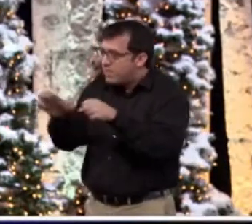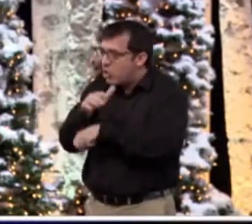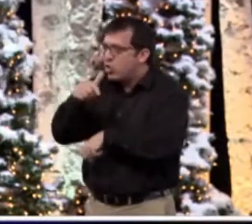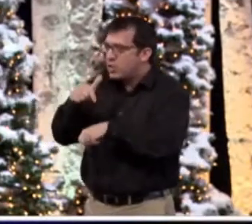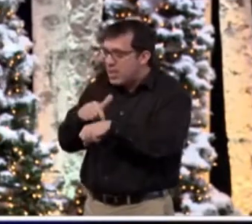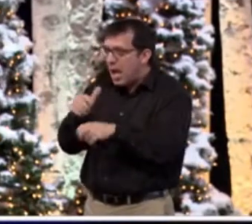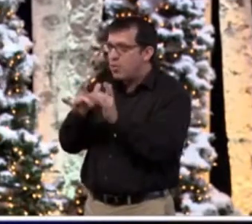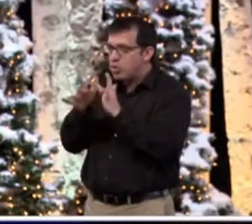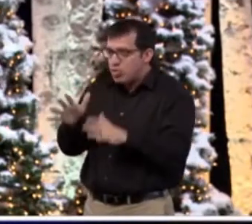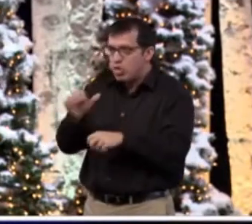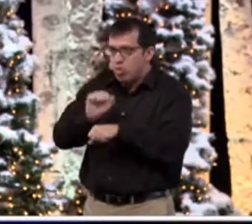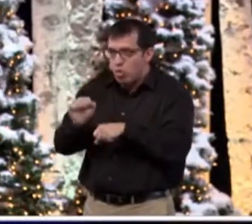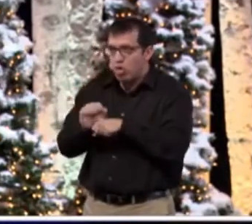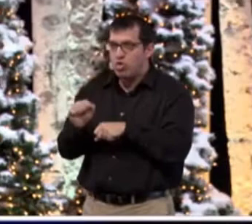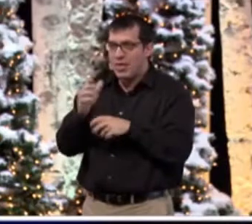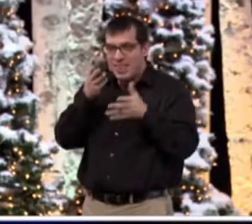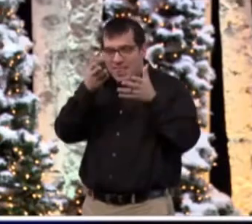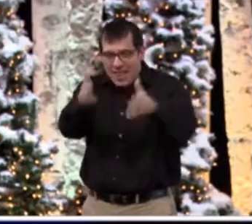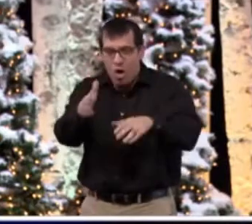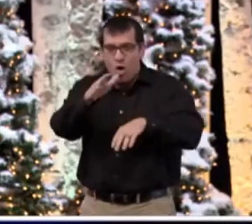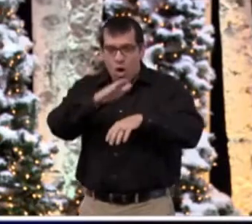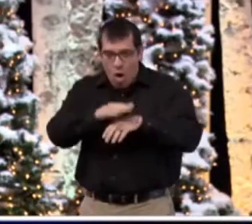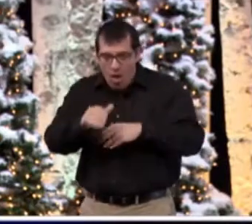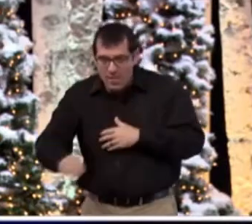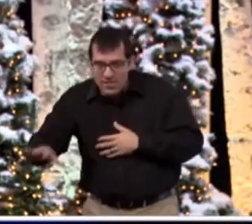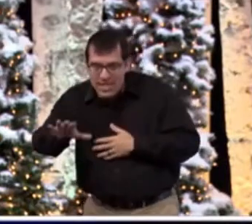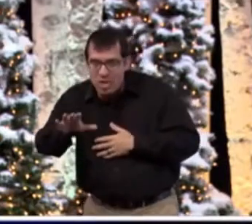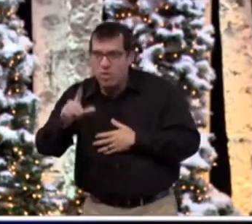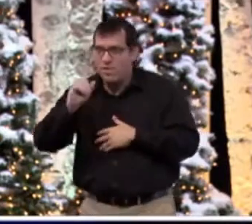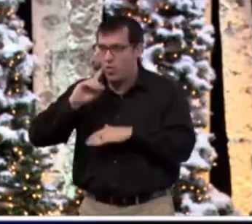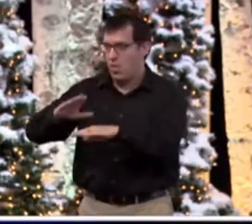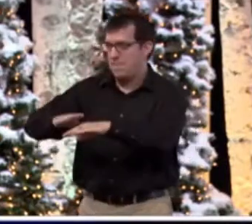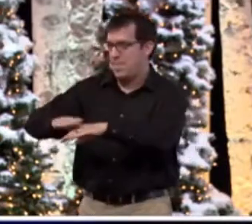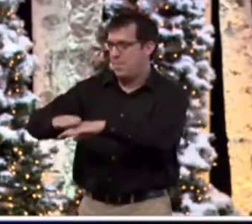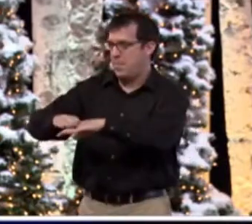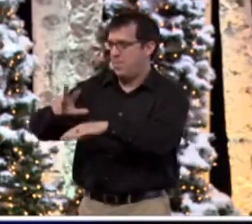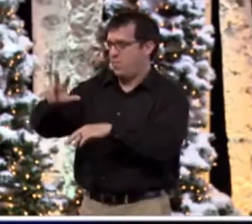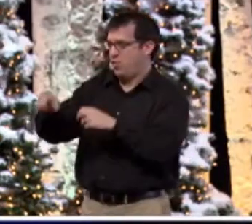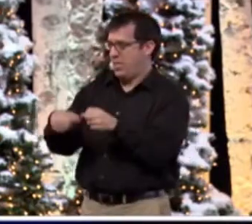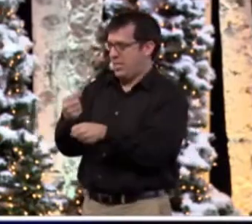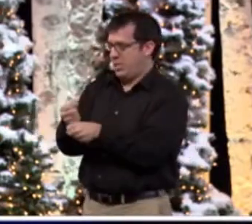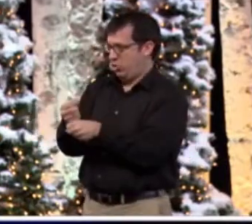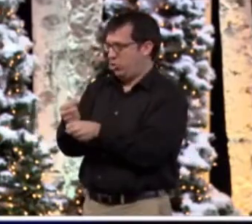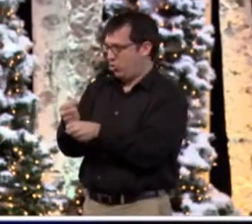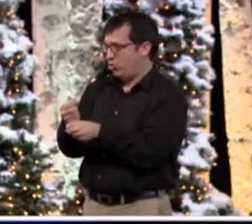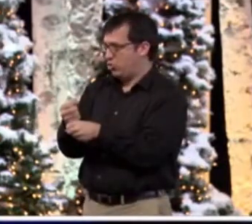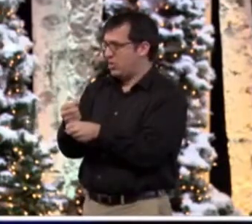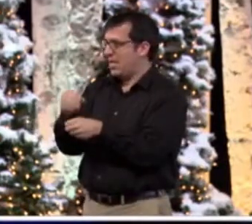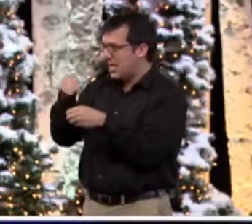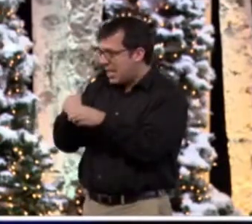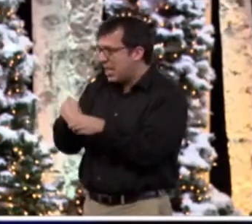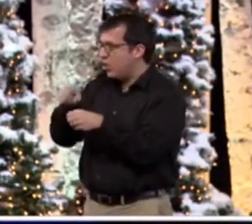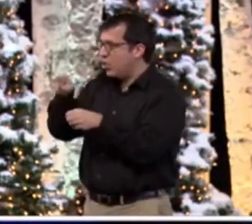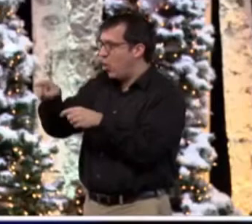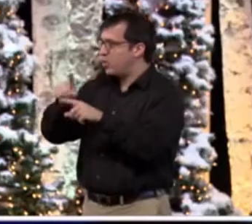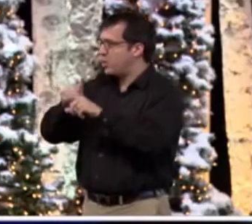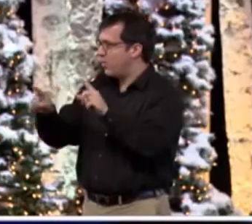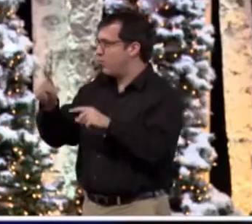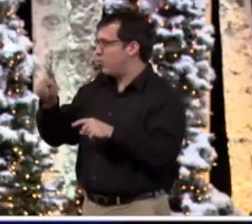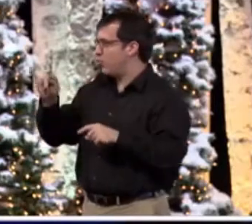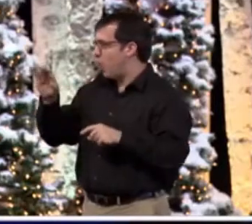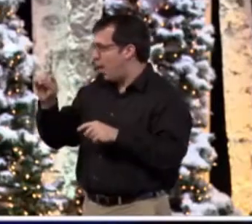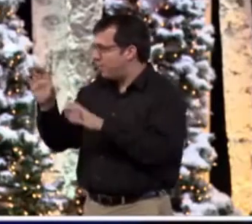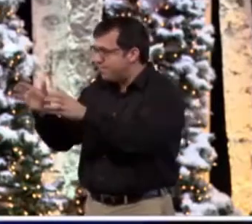कम्तीमा 3 वर्षका लागि पूर्णकालीन सेवकहरू पठाउने काम गर्नुभएको छ। समग्रमा संसारभरिका